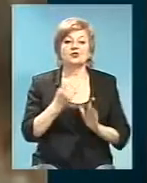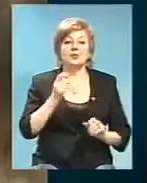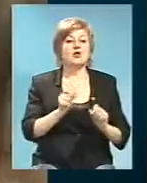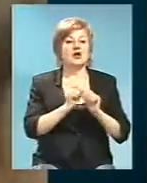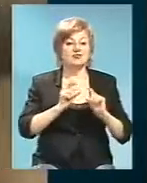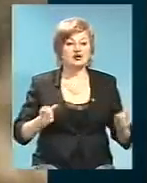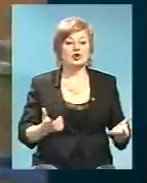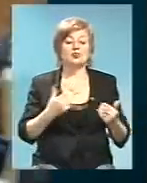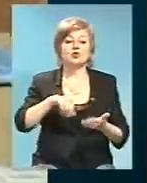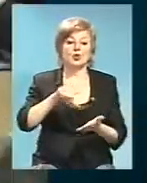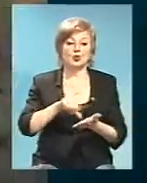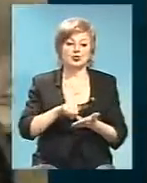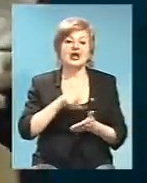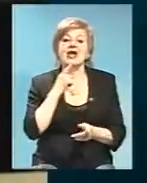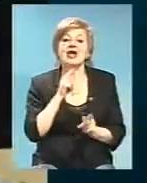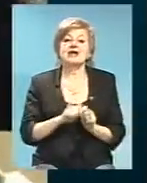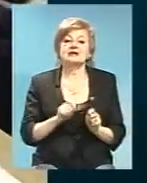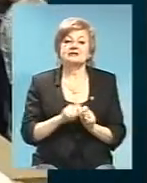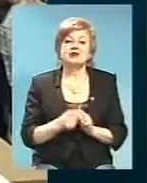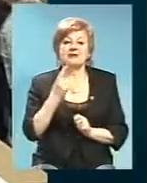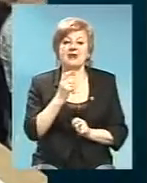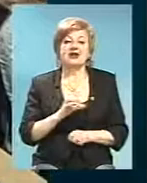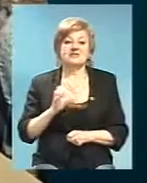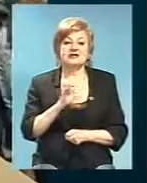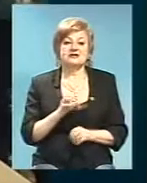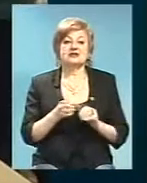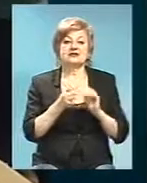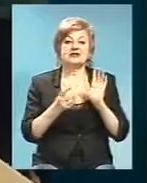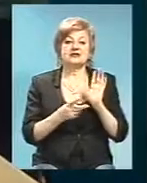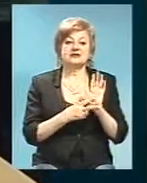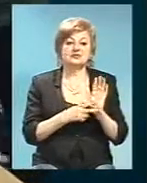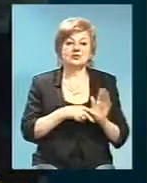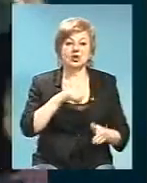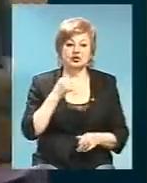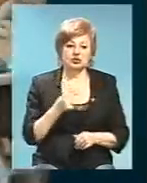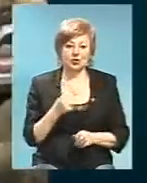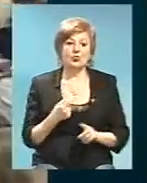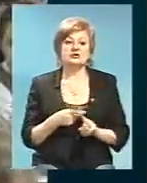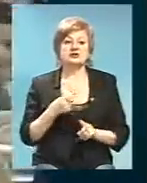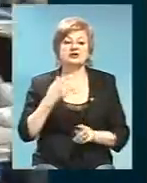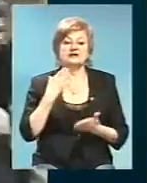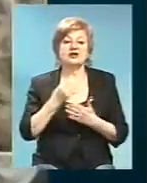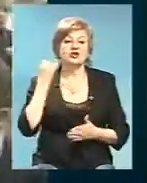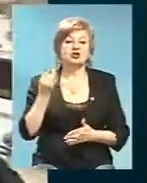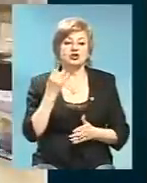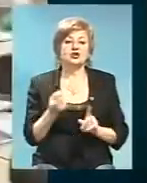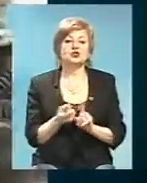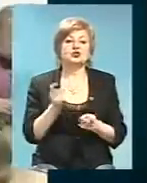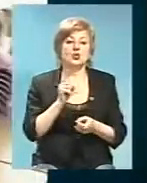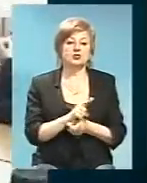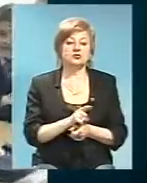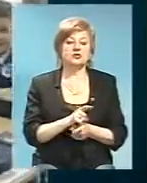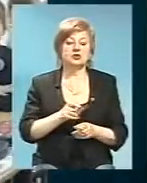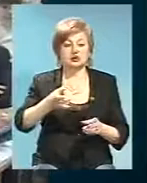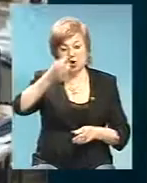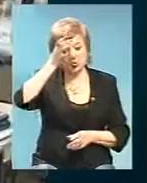Запоріжжя бере участь в освітньому експерименті з 1 вересня 2017 року за власною ініціативою. Прагнули змінити звичну систему освіти.